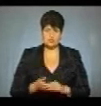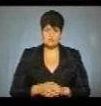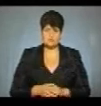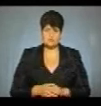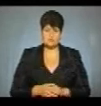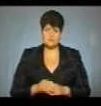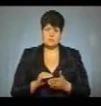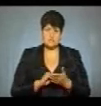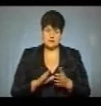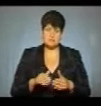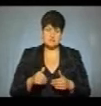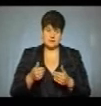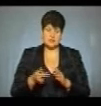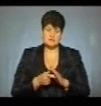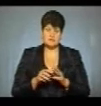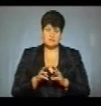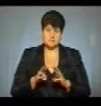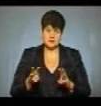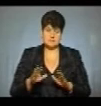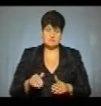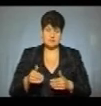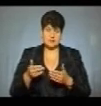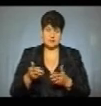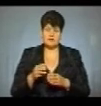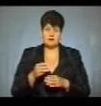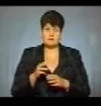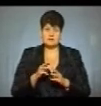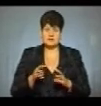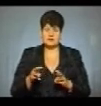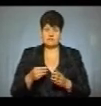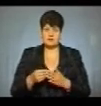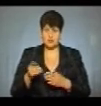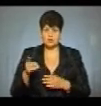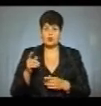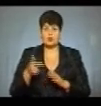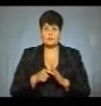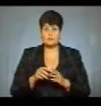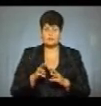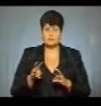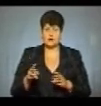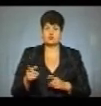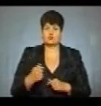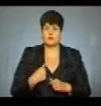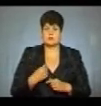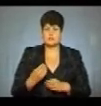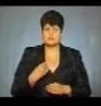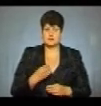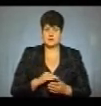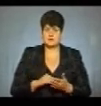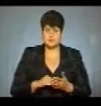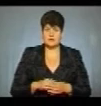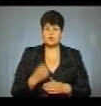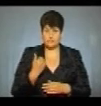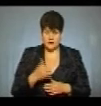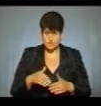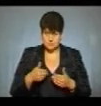Ми писали, ми зверталися до Кабміну, ми зверталися до того Кабміну? А чого до нашого Кабміну ви не зверталися? Зверталися.